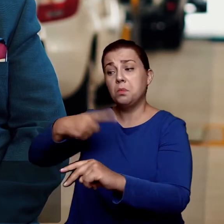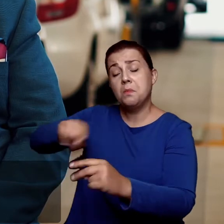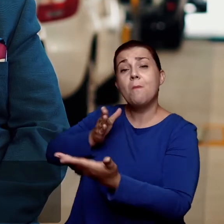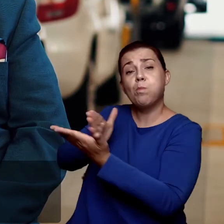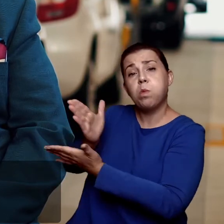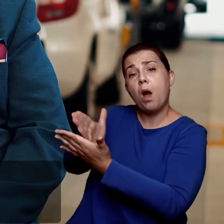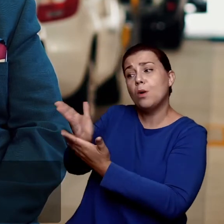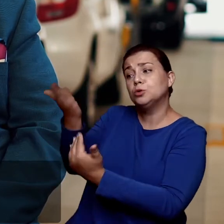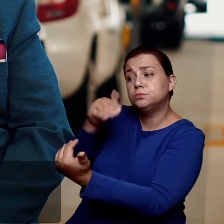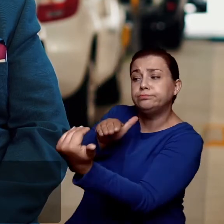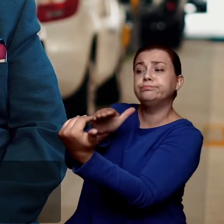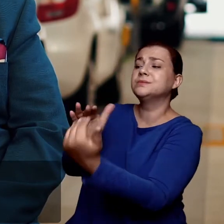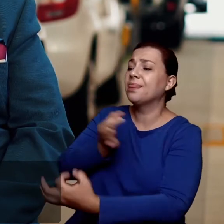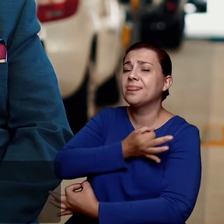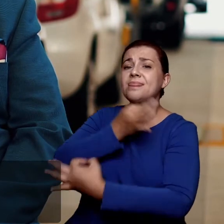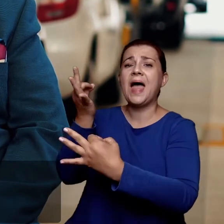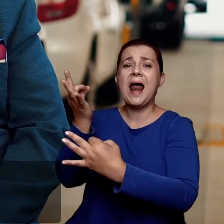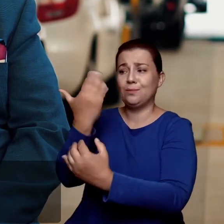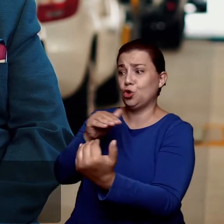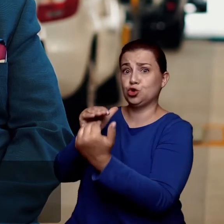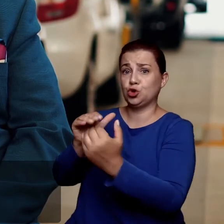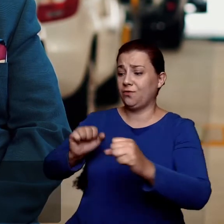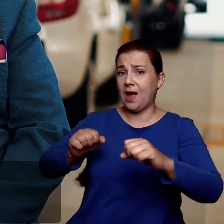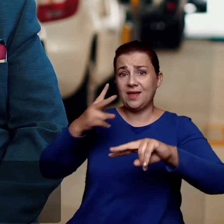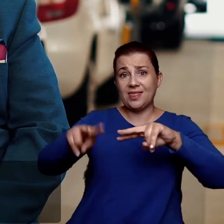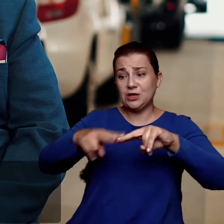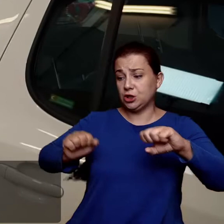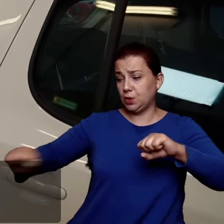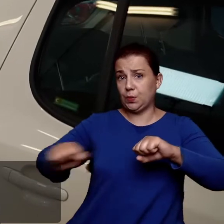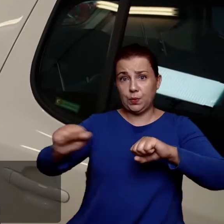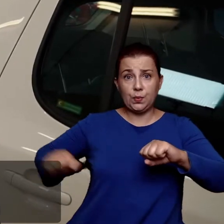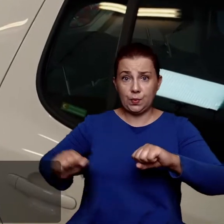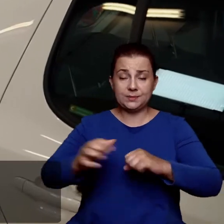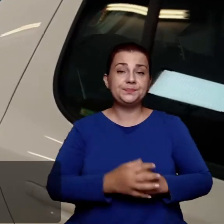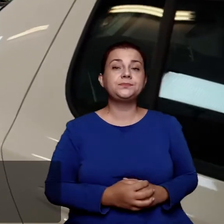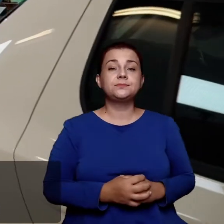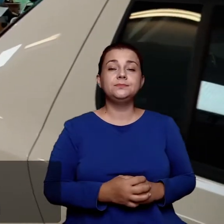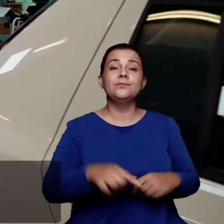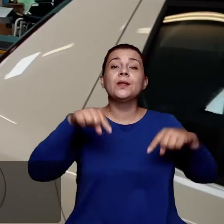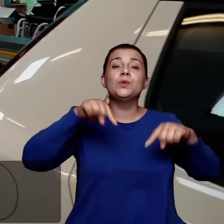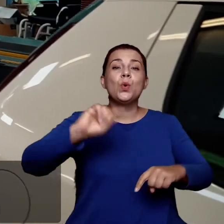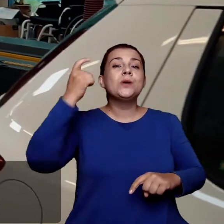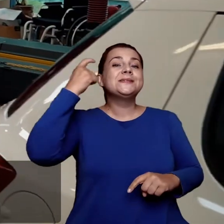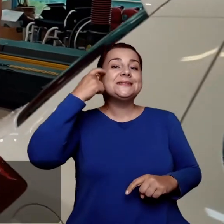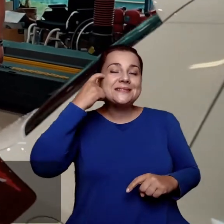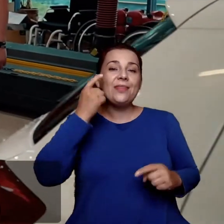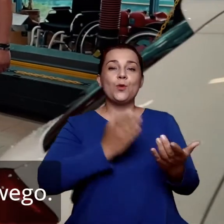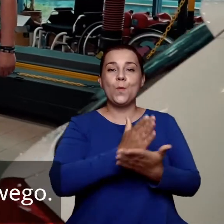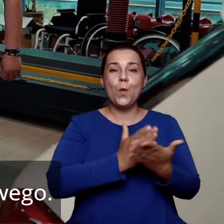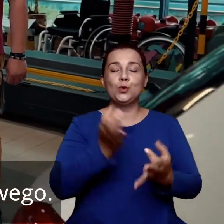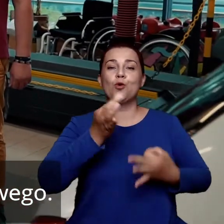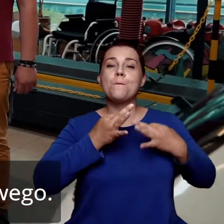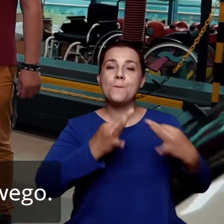dobrać najlepszą możliwą adaptację do samodzielnego poruszania się po drogach. Znajdujemy się w Centrum Usług Motoryzacyjnych przy Instytucie